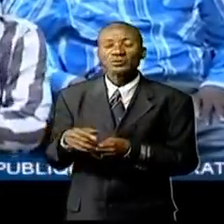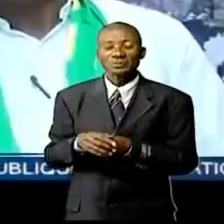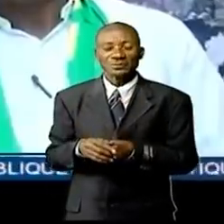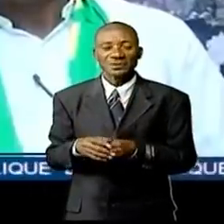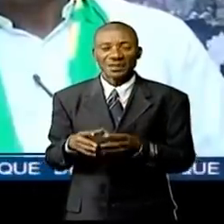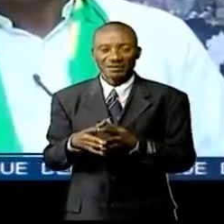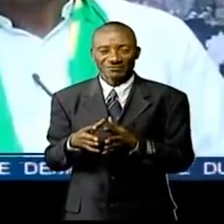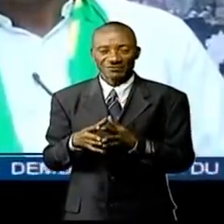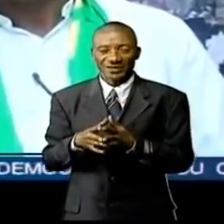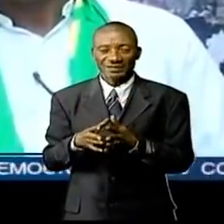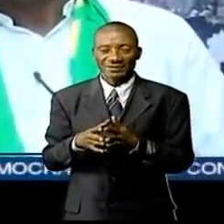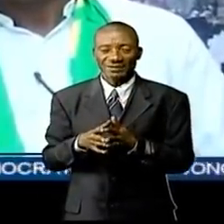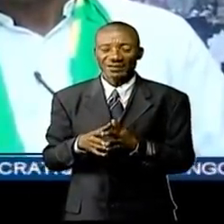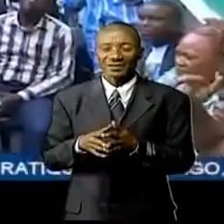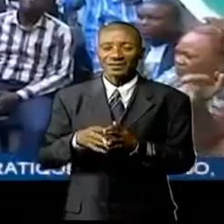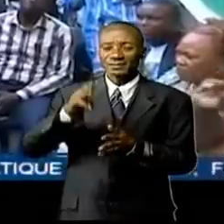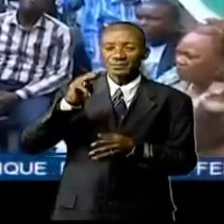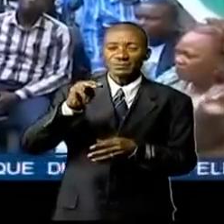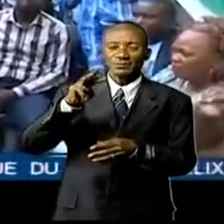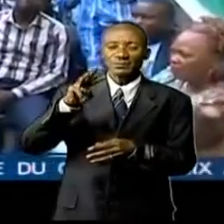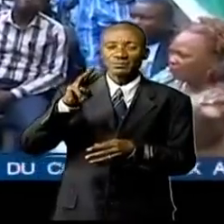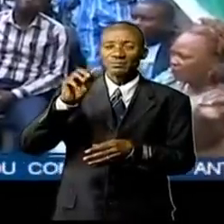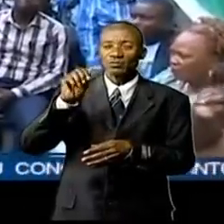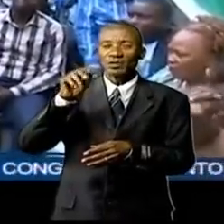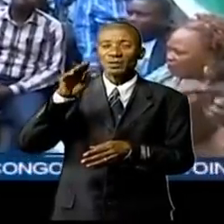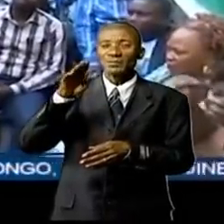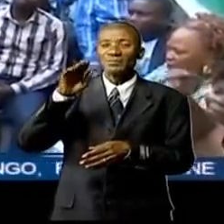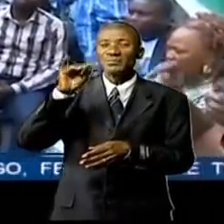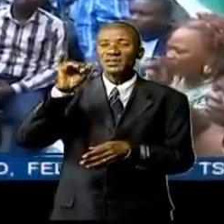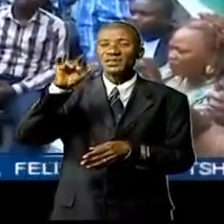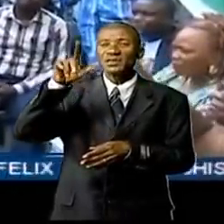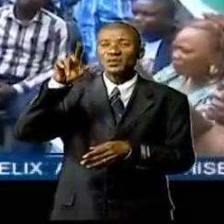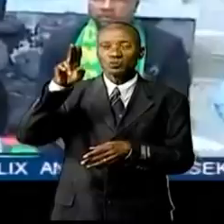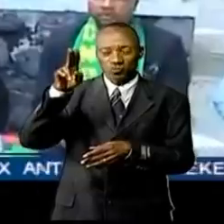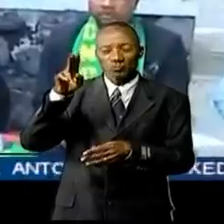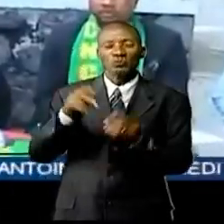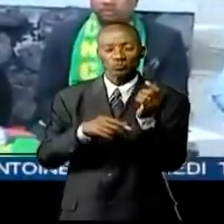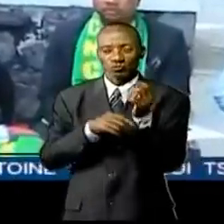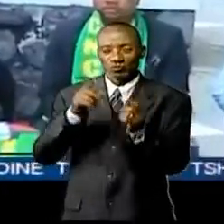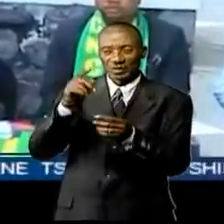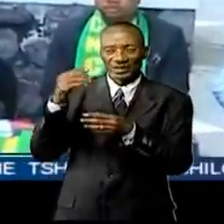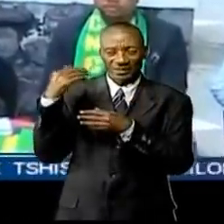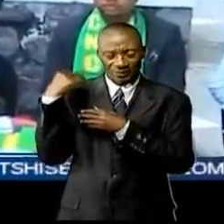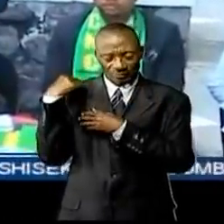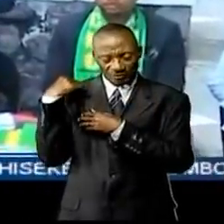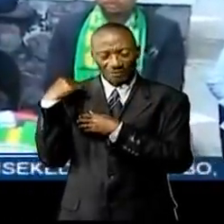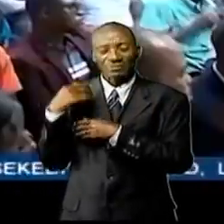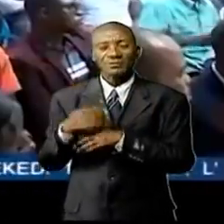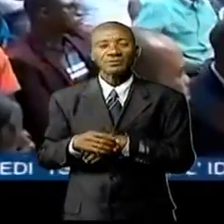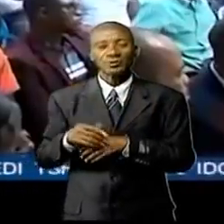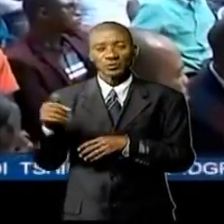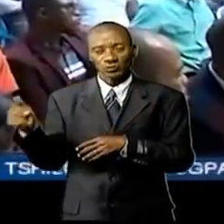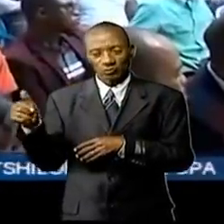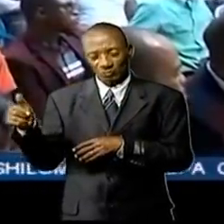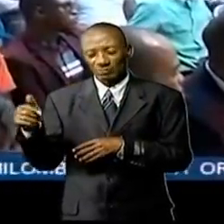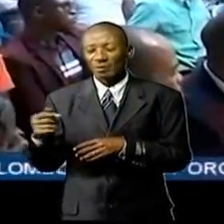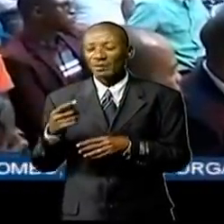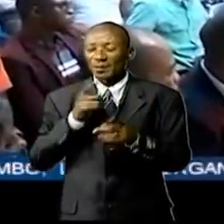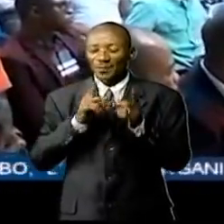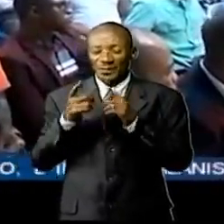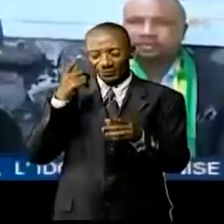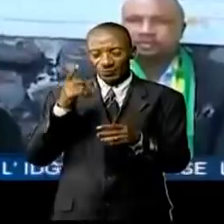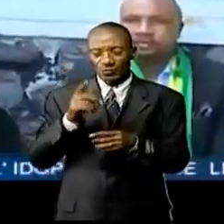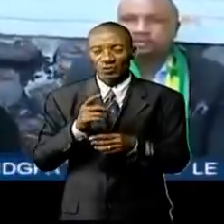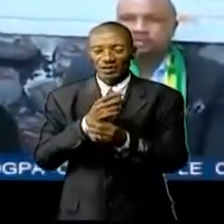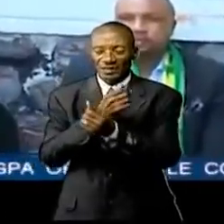Mwabilou, a réuni le militant pour un rappel à l'ordre. Léopold Mouyembe a appelé à la discipline, fidélité et dévouement